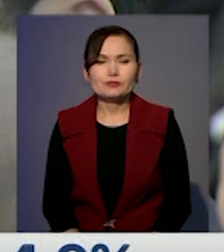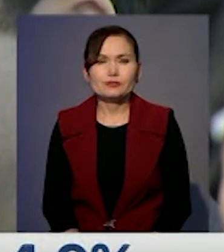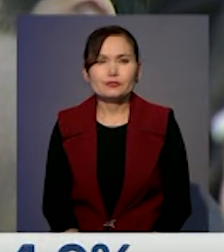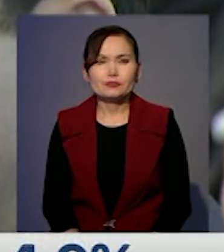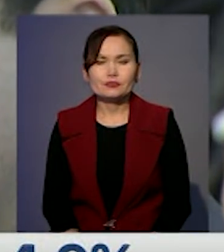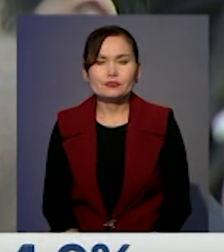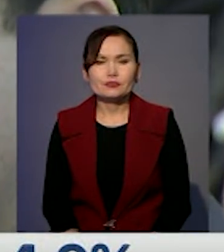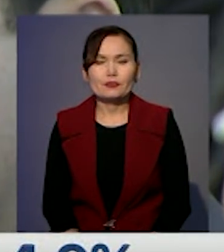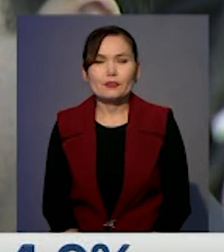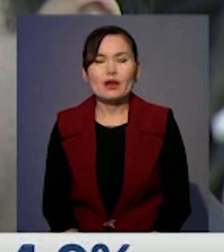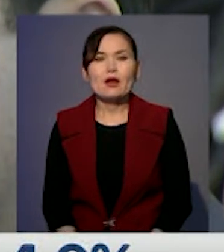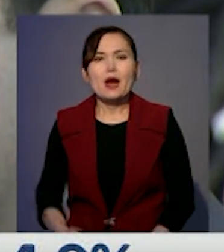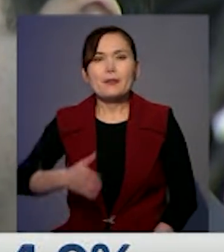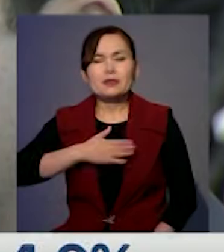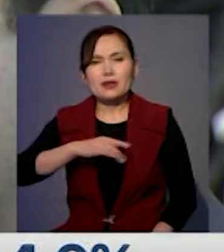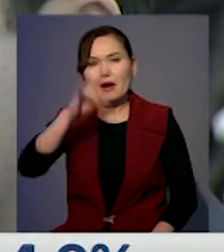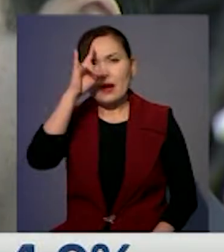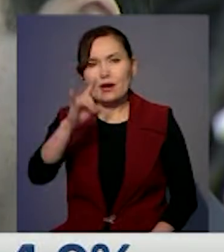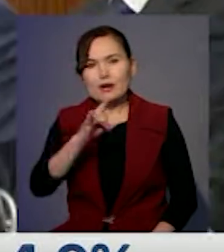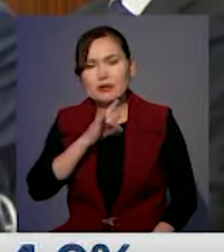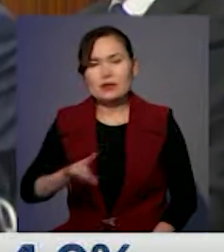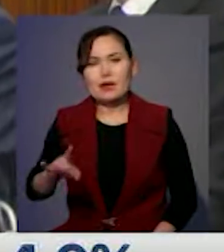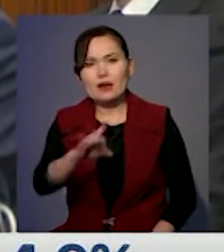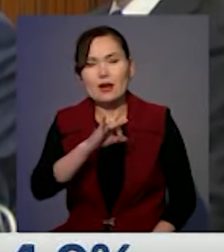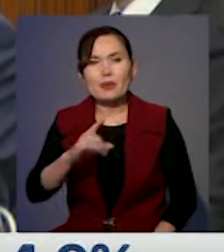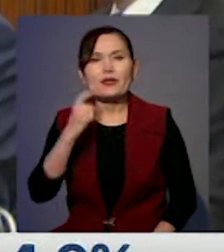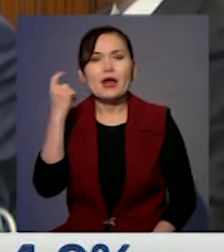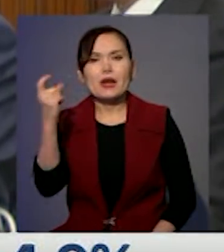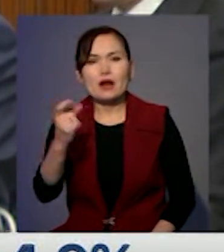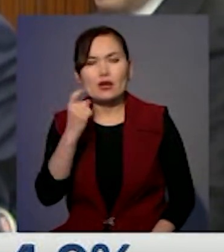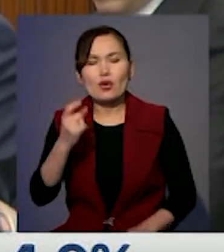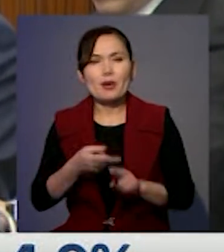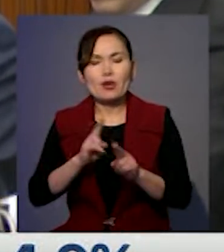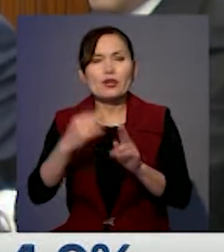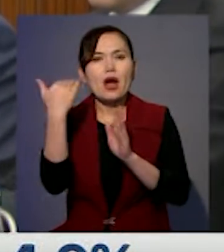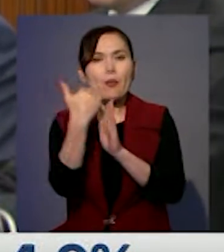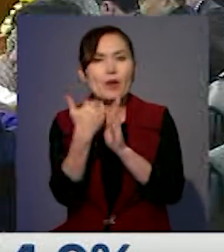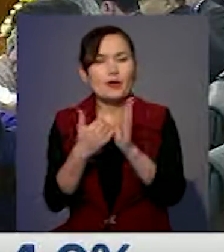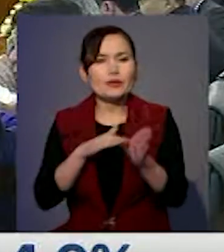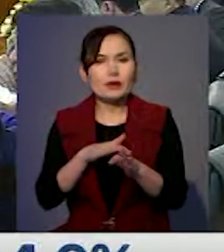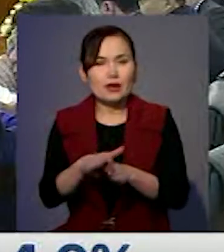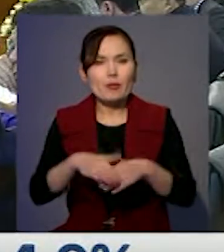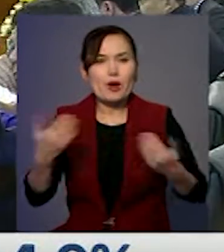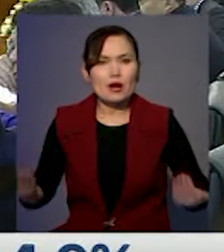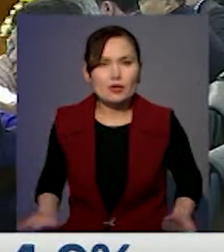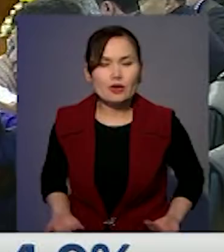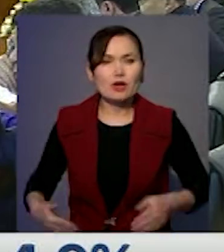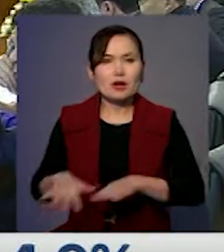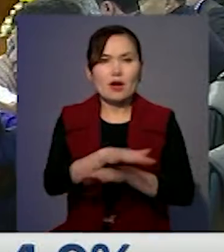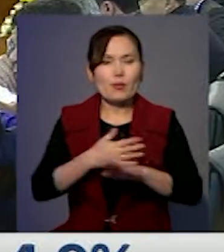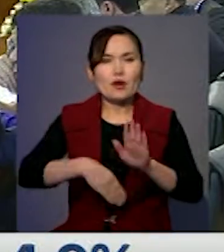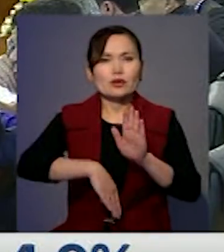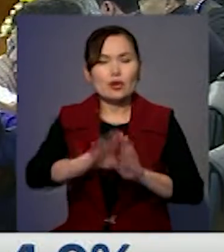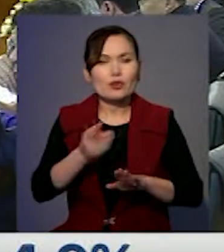Рухани жаңғыру және ұлы даланың жеті қыры бағдарламалық мақалаларыңызда айқындалған міндеттер әлеуметтік жаңғыру үдерістеріне